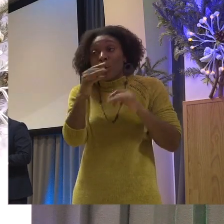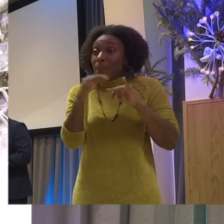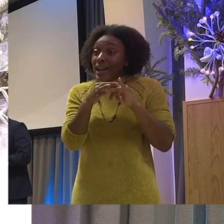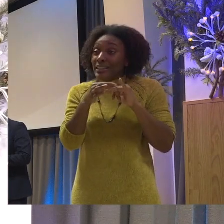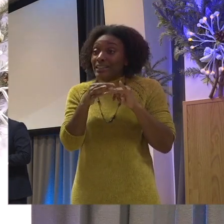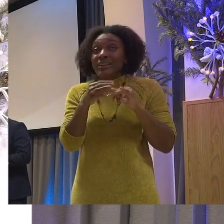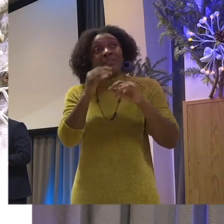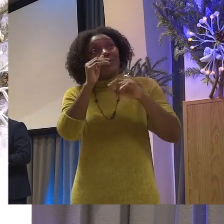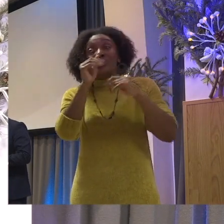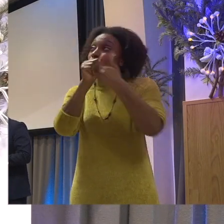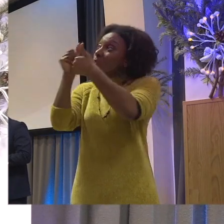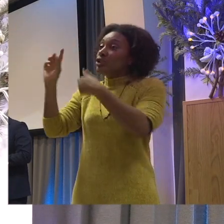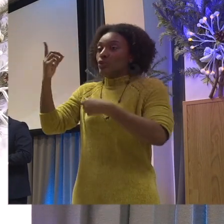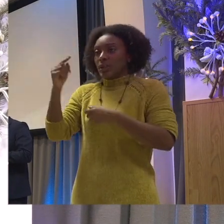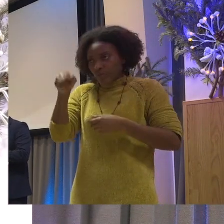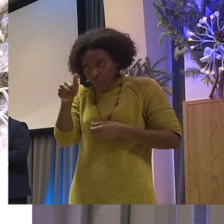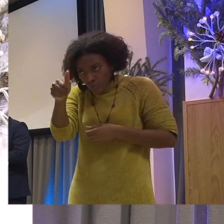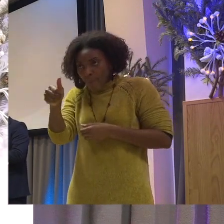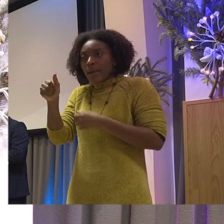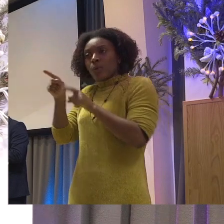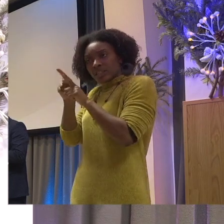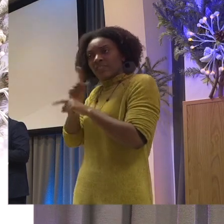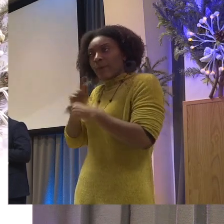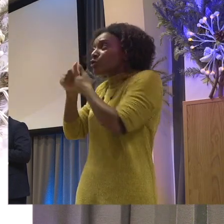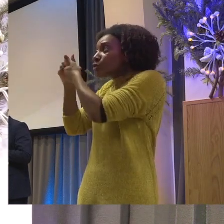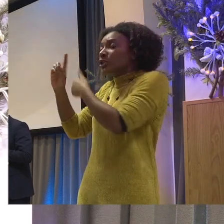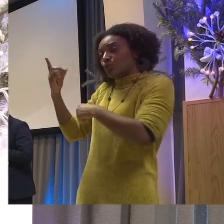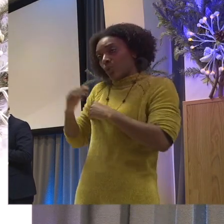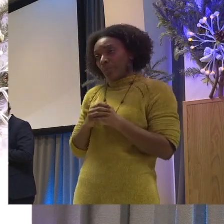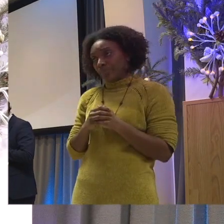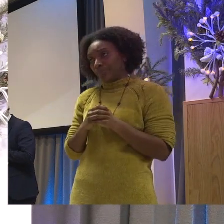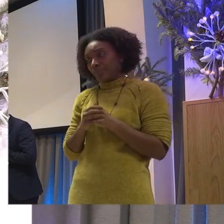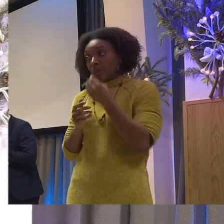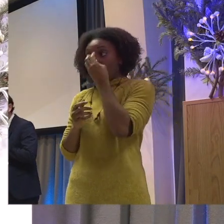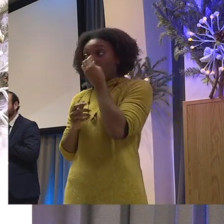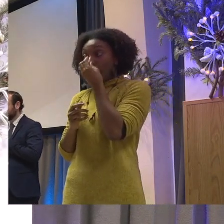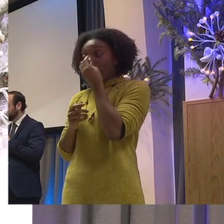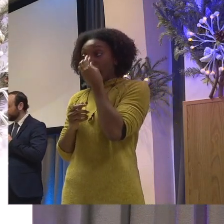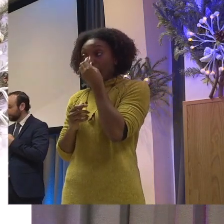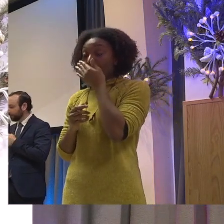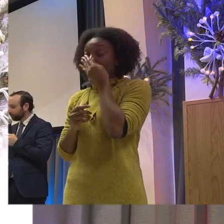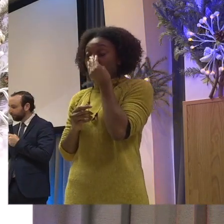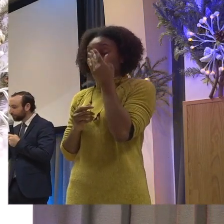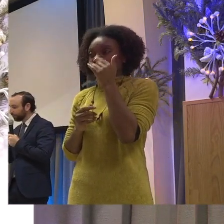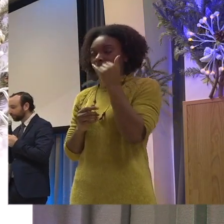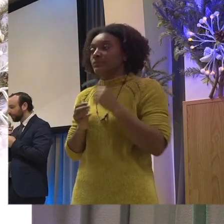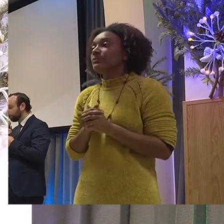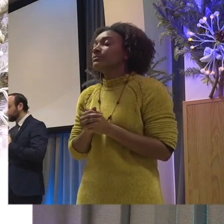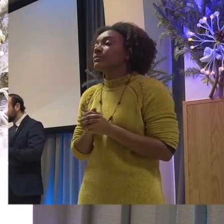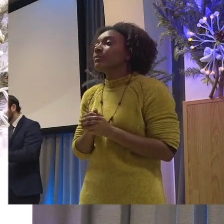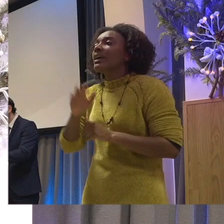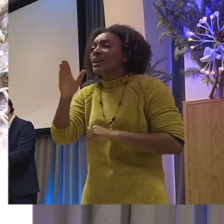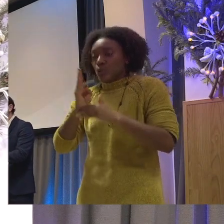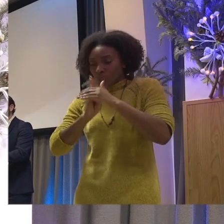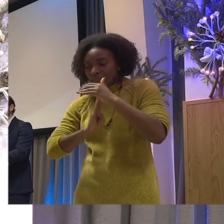Alléluia. Je dois préciser ici qu'il s'agit de soumission volontaire. Une soumission volontaire dans